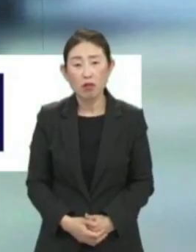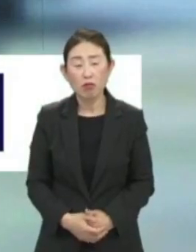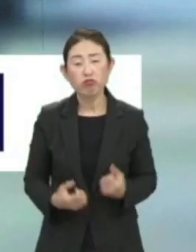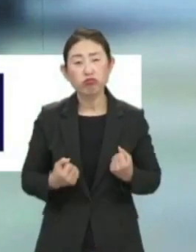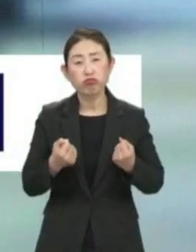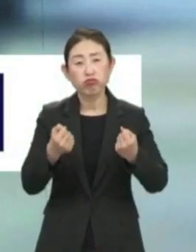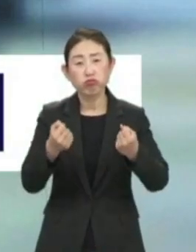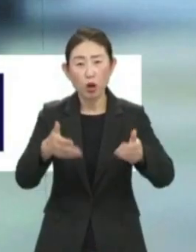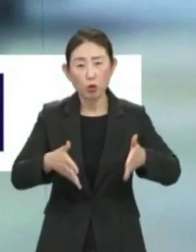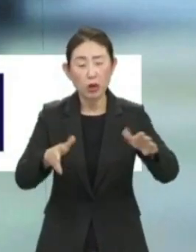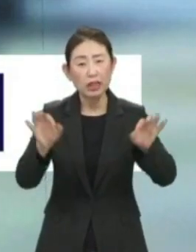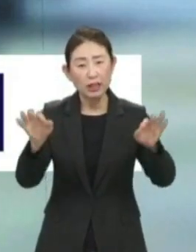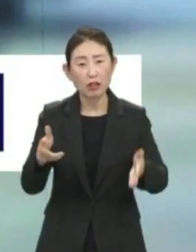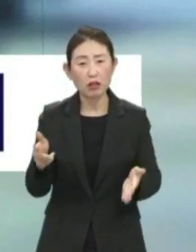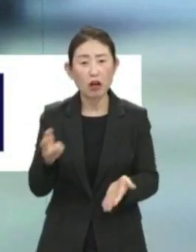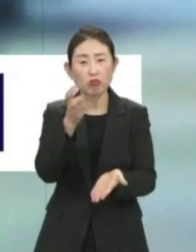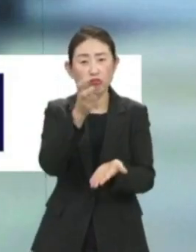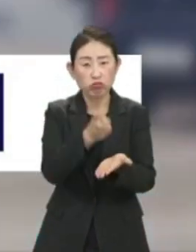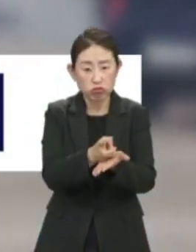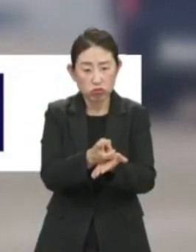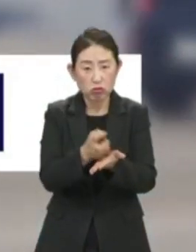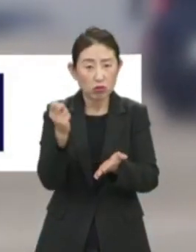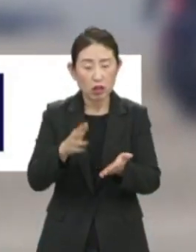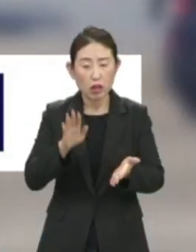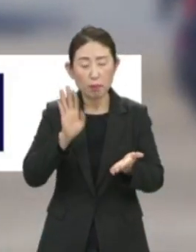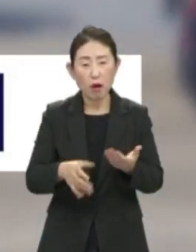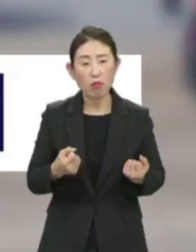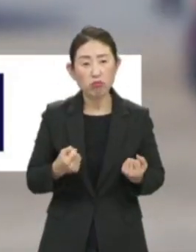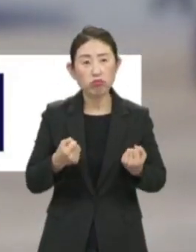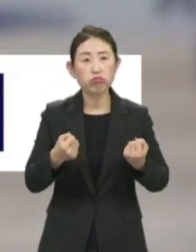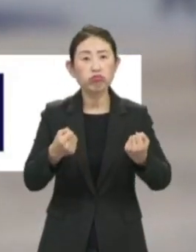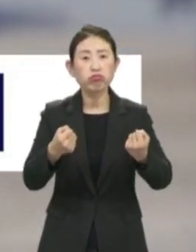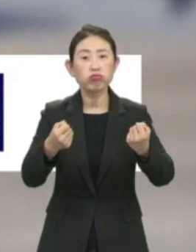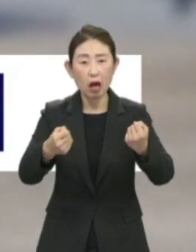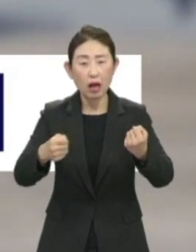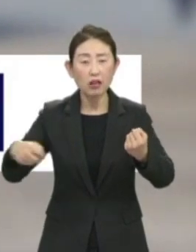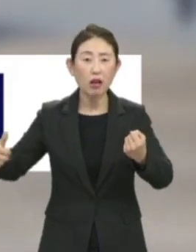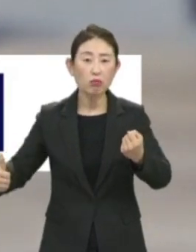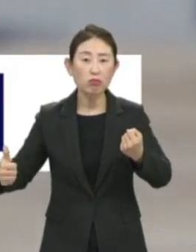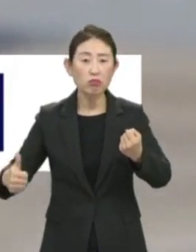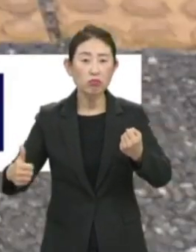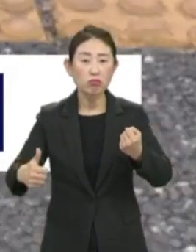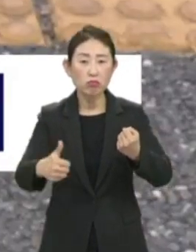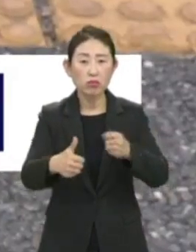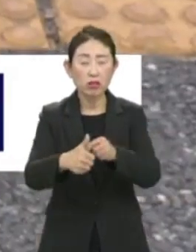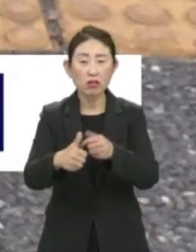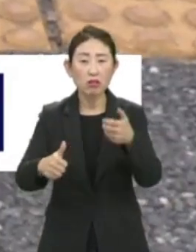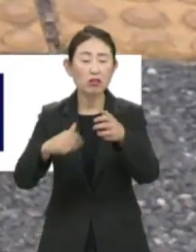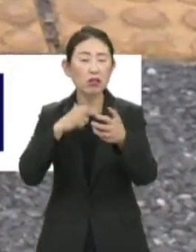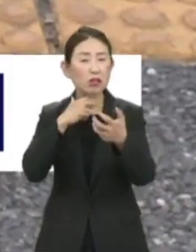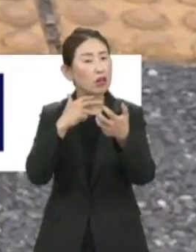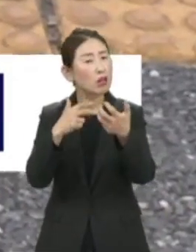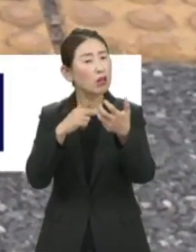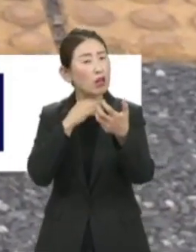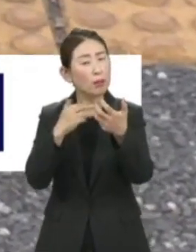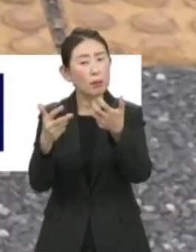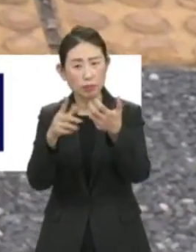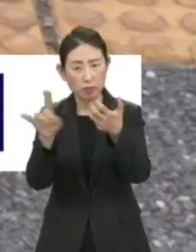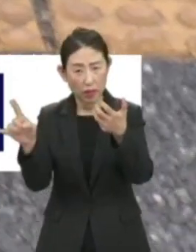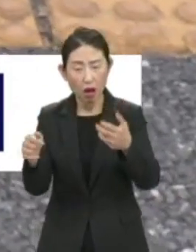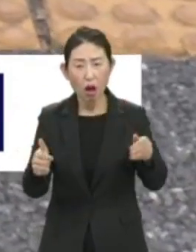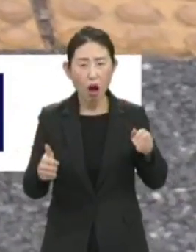도로에 정차했다가 다시 출발하는 과정에서 80대 행위를 보지 못해 치어 숨지게 한 탁송차 운전자가